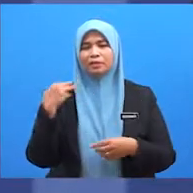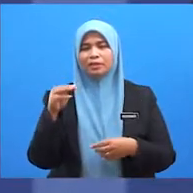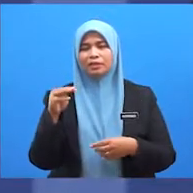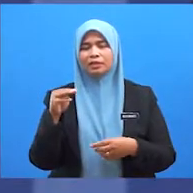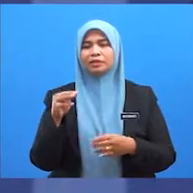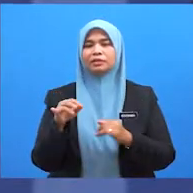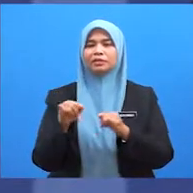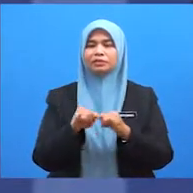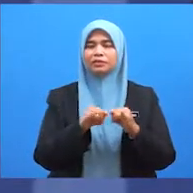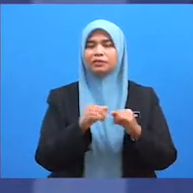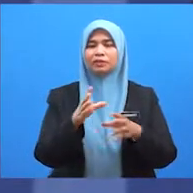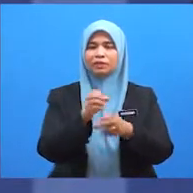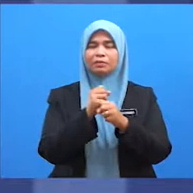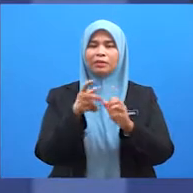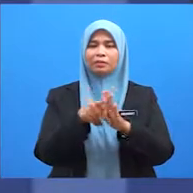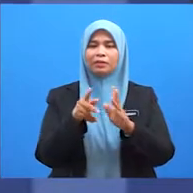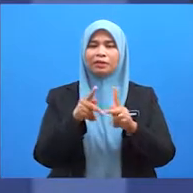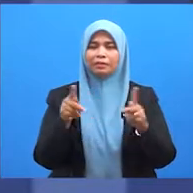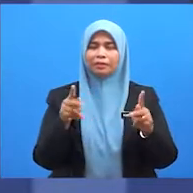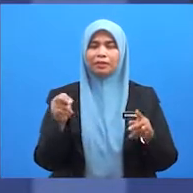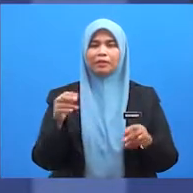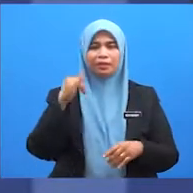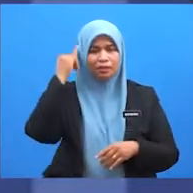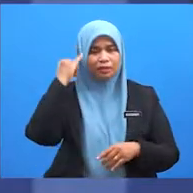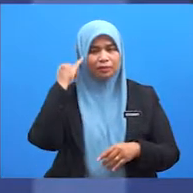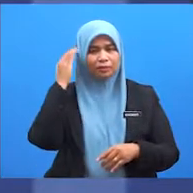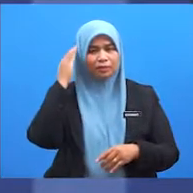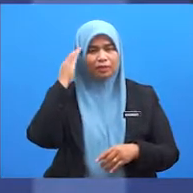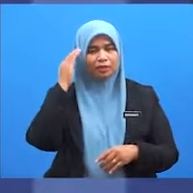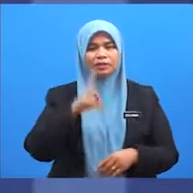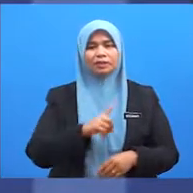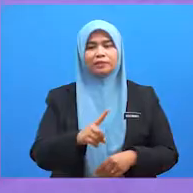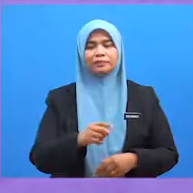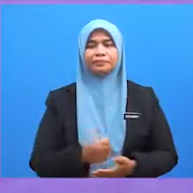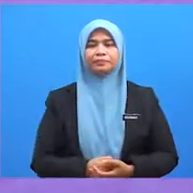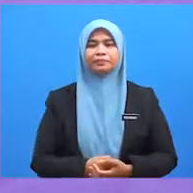langsung dapat memperkembangkan ilmu pengetahuan Islam.